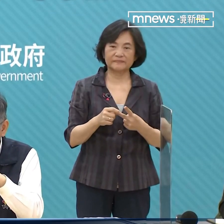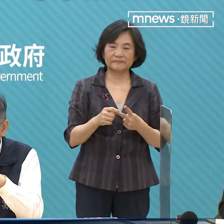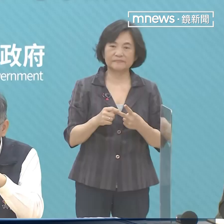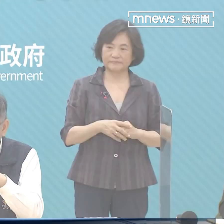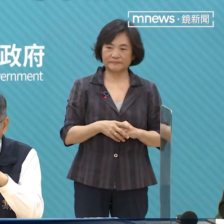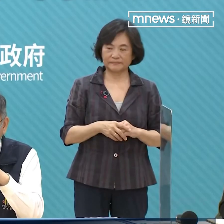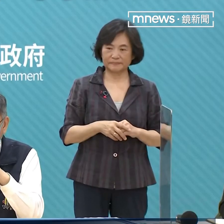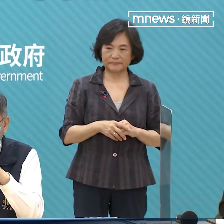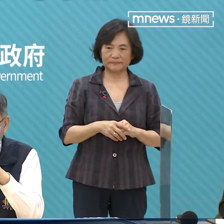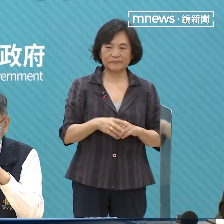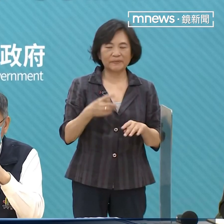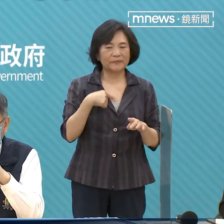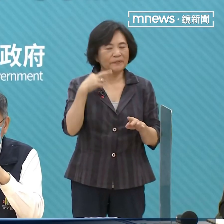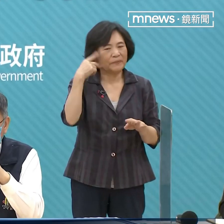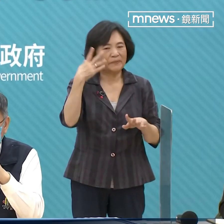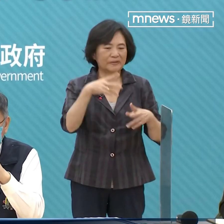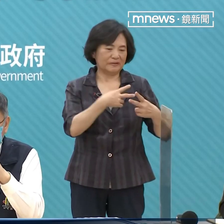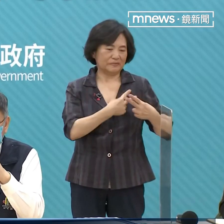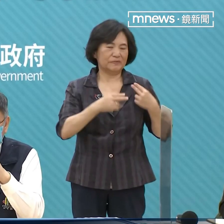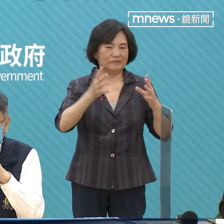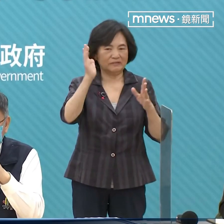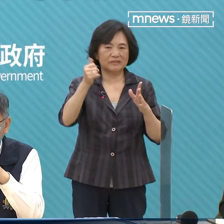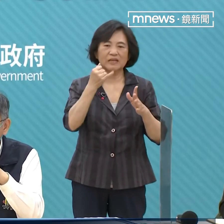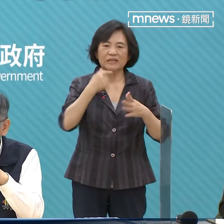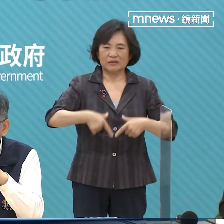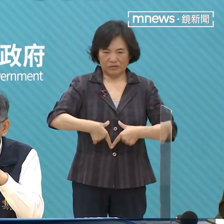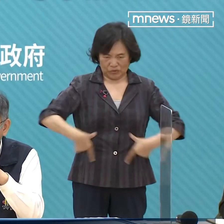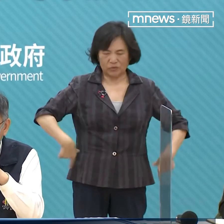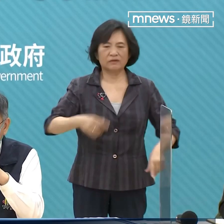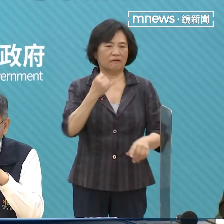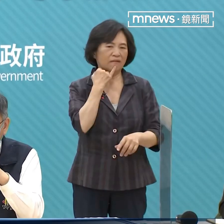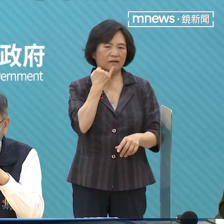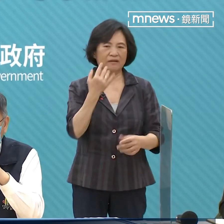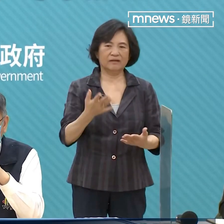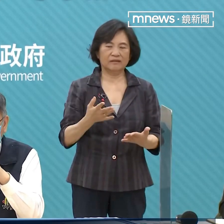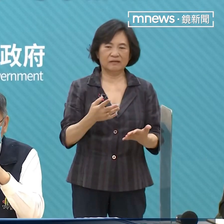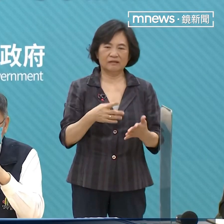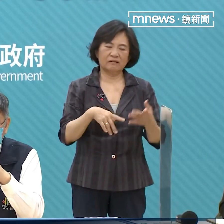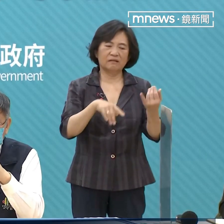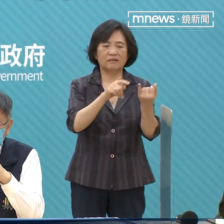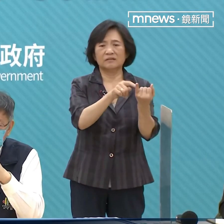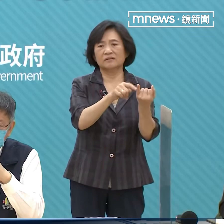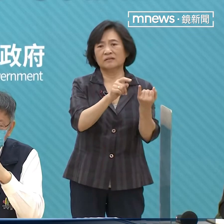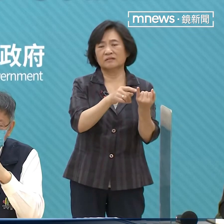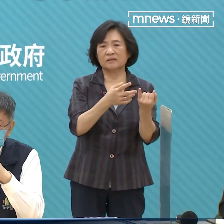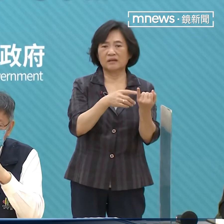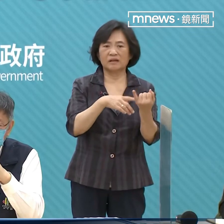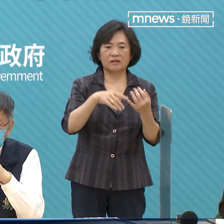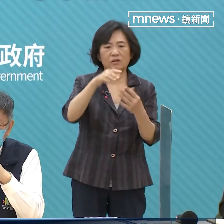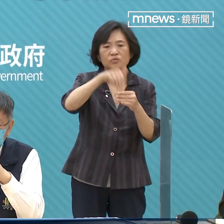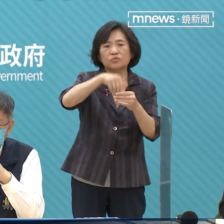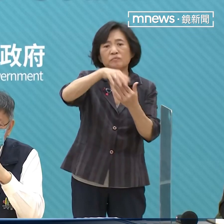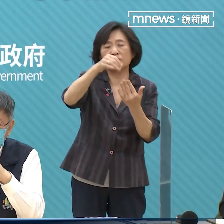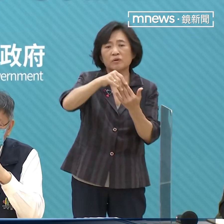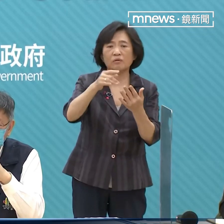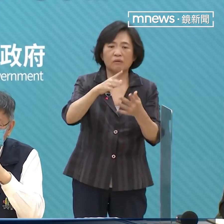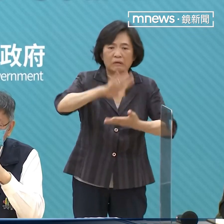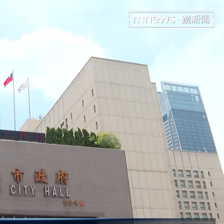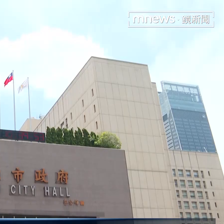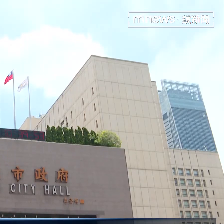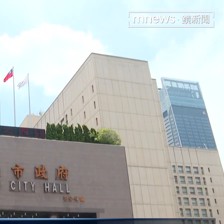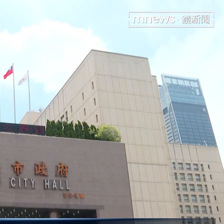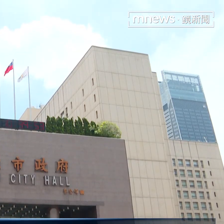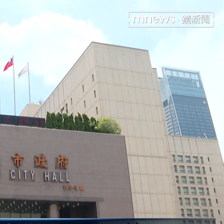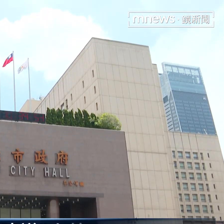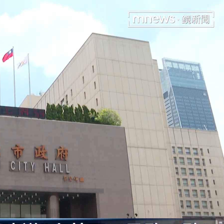就是这样的，我是觉得小英总统可以勇敢一点的，因为对他来讲，他也没有选票压力的，所以很多该做的事要做